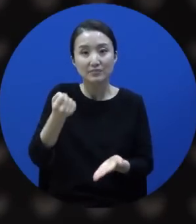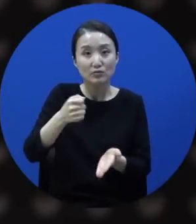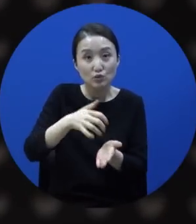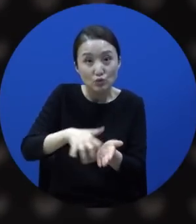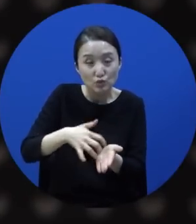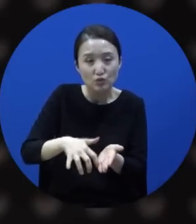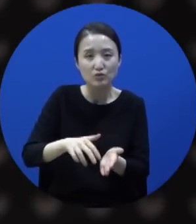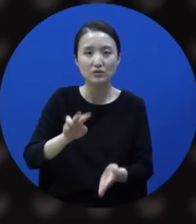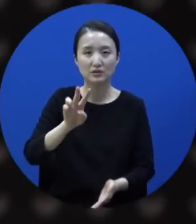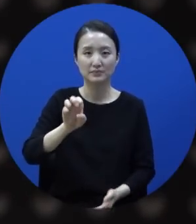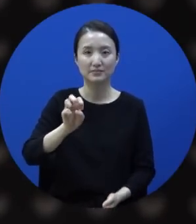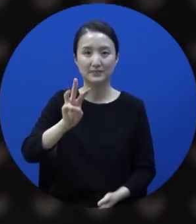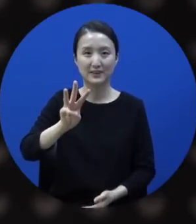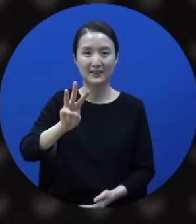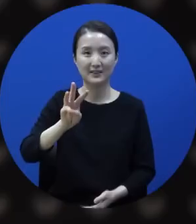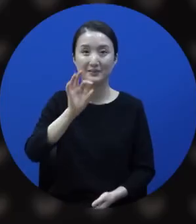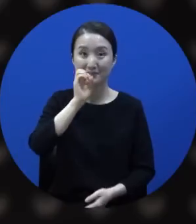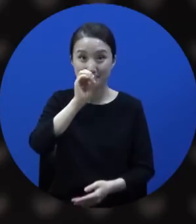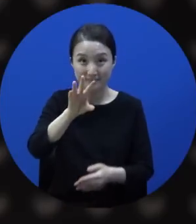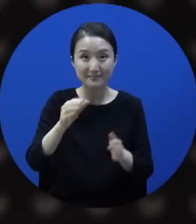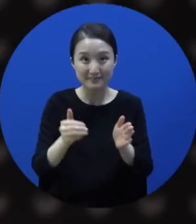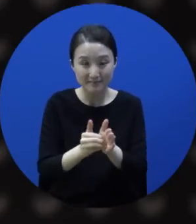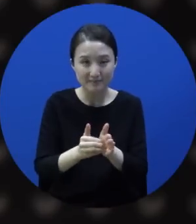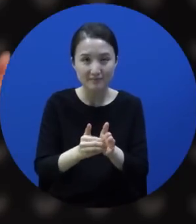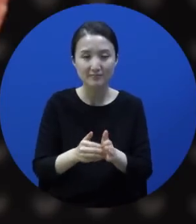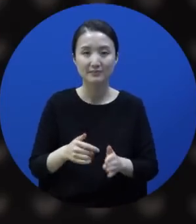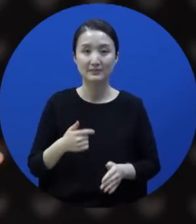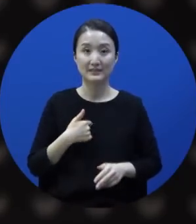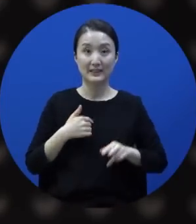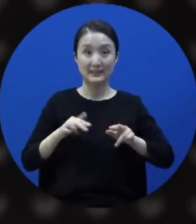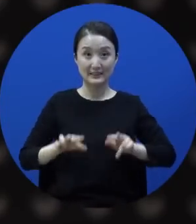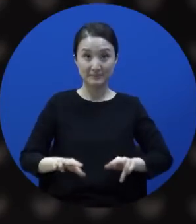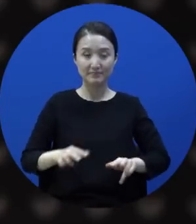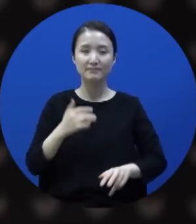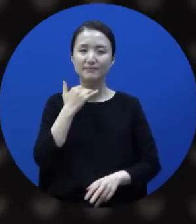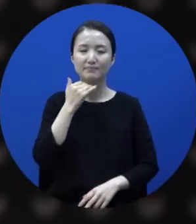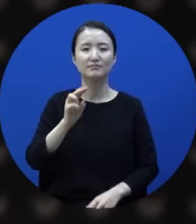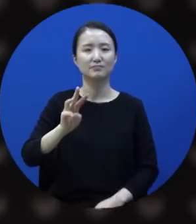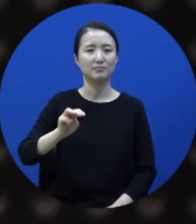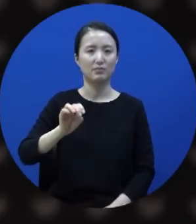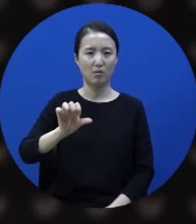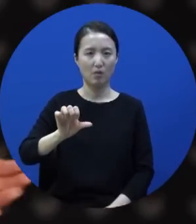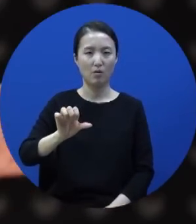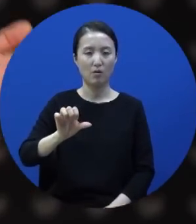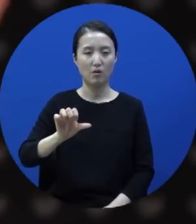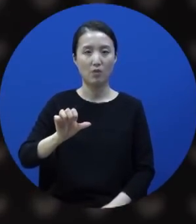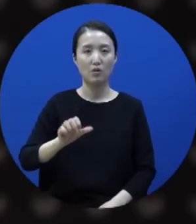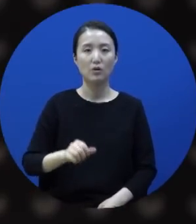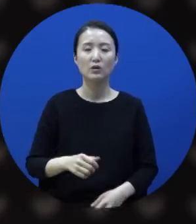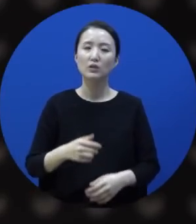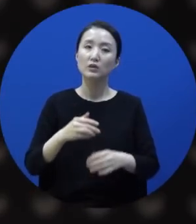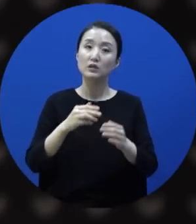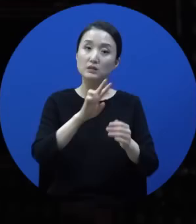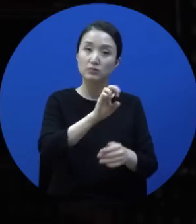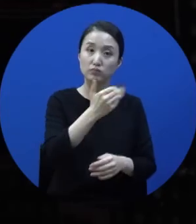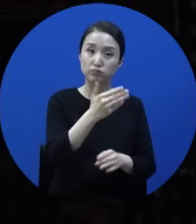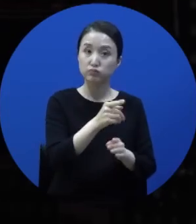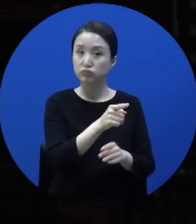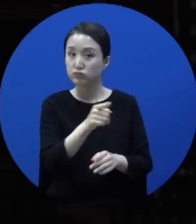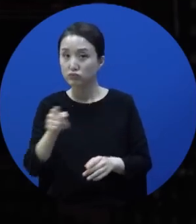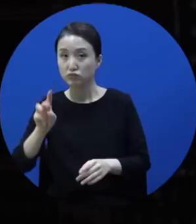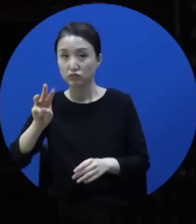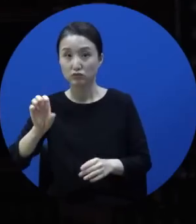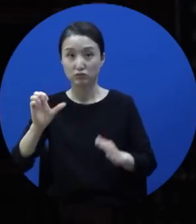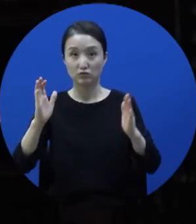때부터 지금 제가 35살인데 그 7, 8년 정도의 세월 동안에 저는 삶에 너무나 큰 변화가